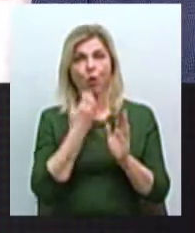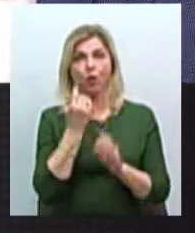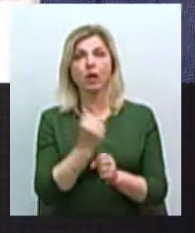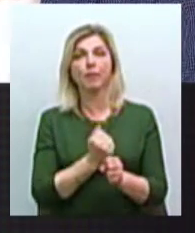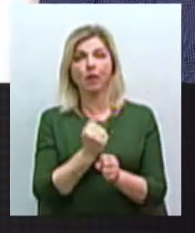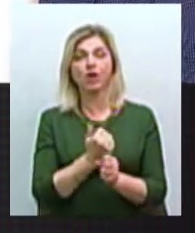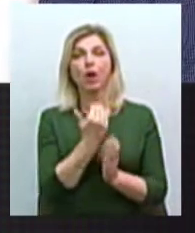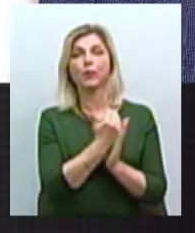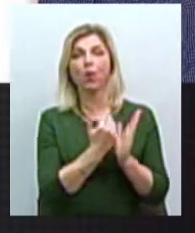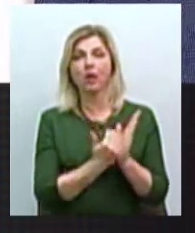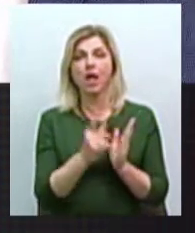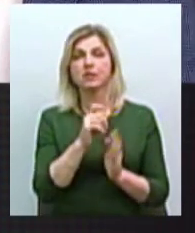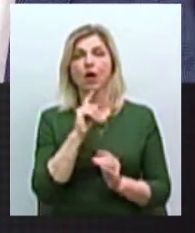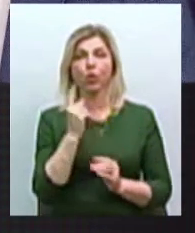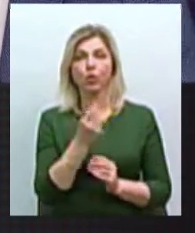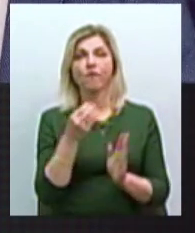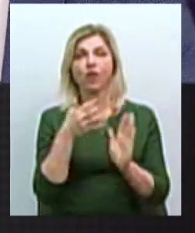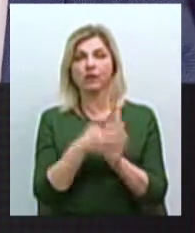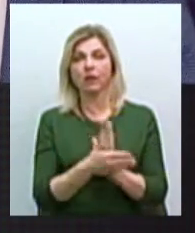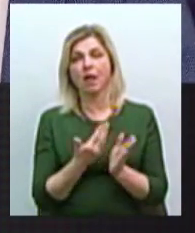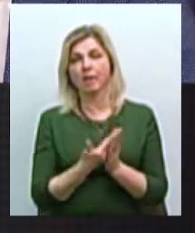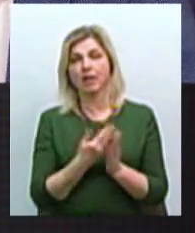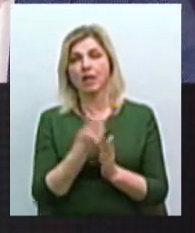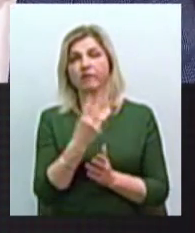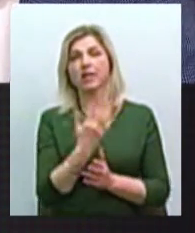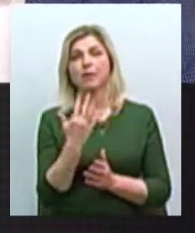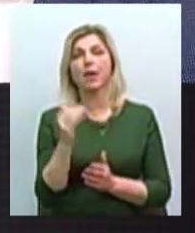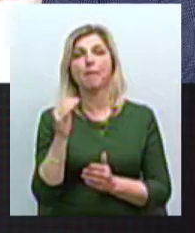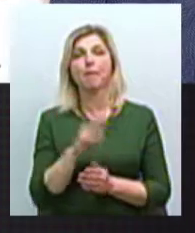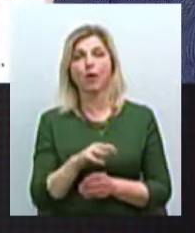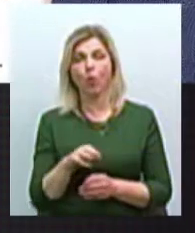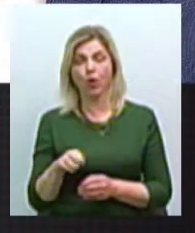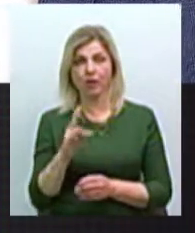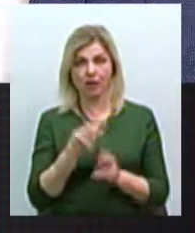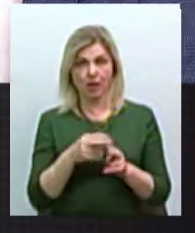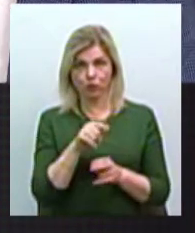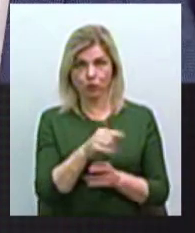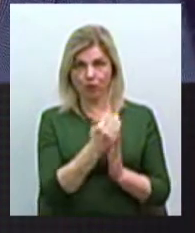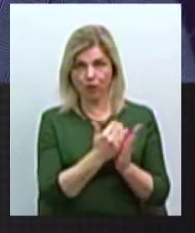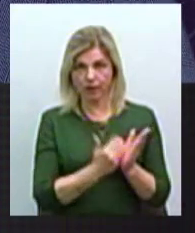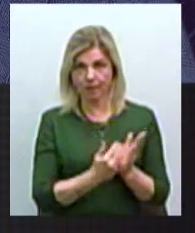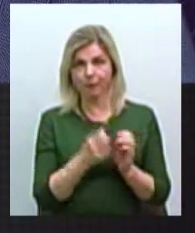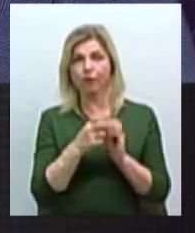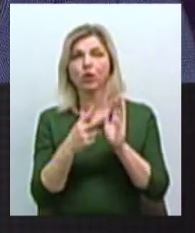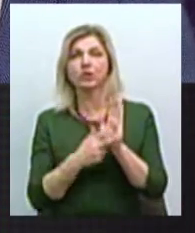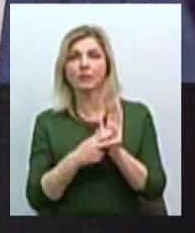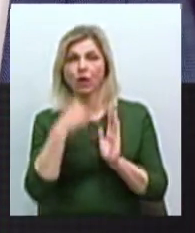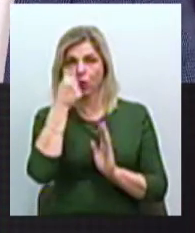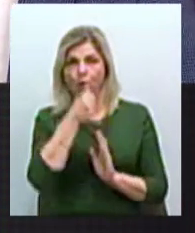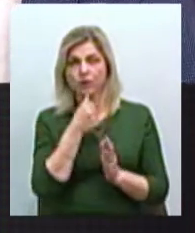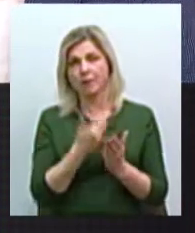запрацювала програма, за рік було витрачено лише близько там 25 мільйонів на цю програму. У 2018 році, мені здається,